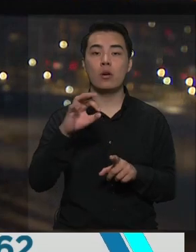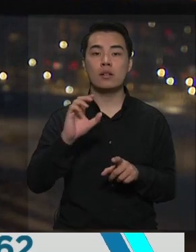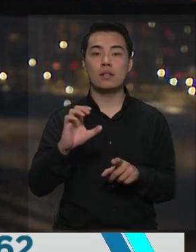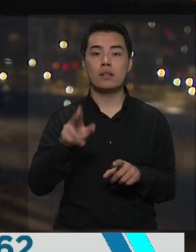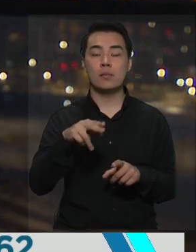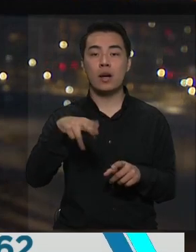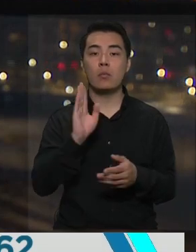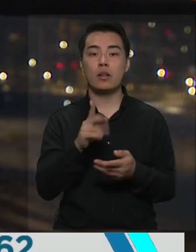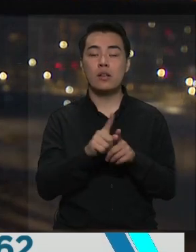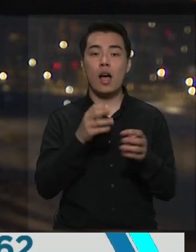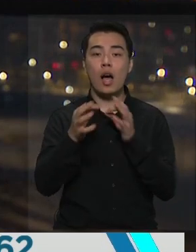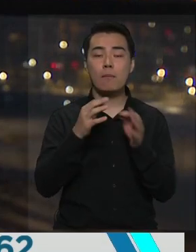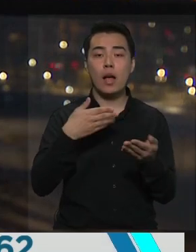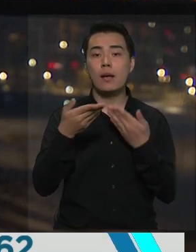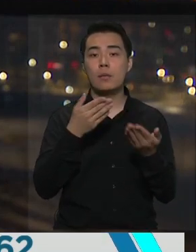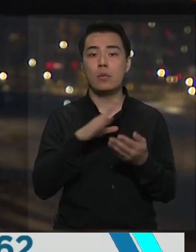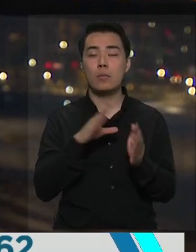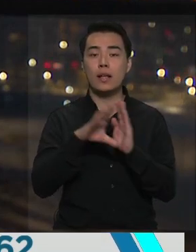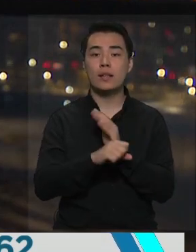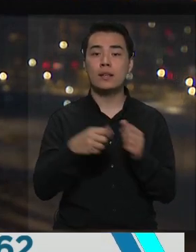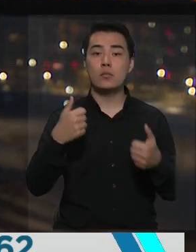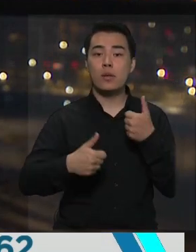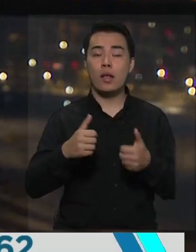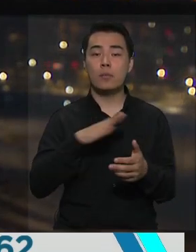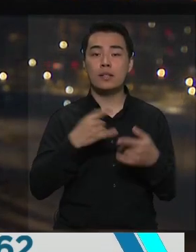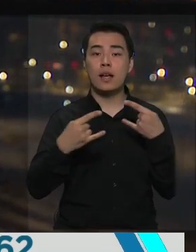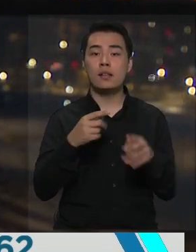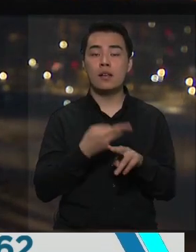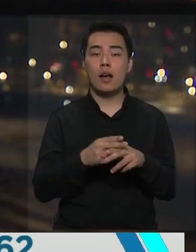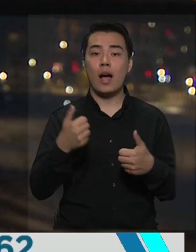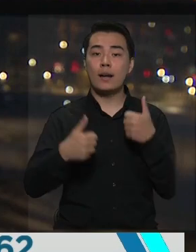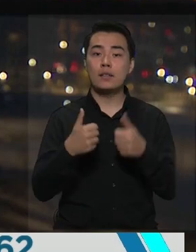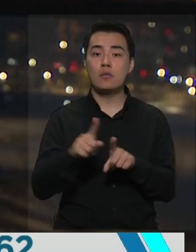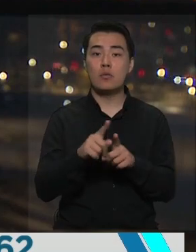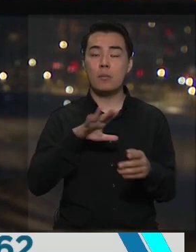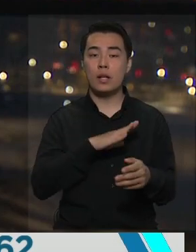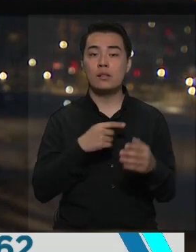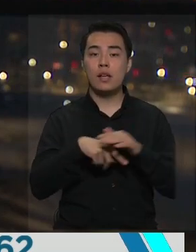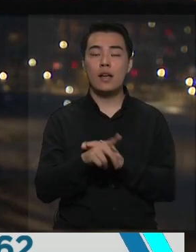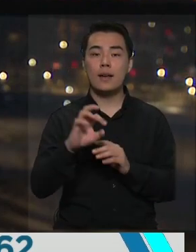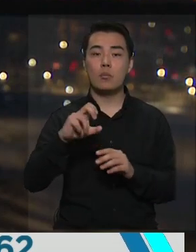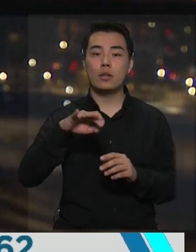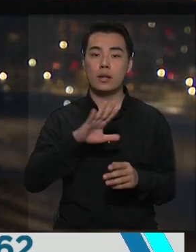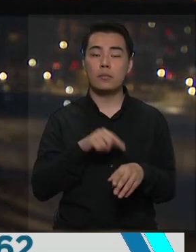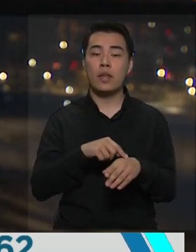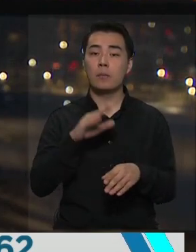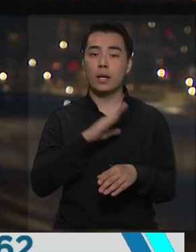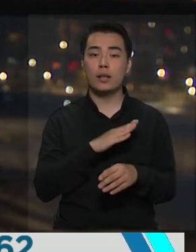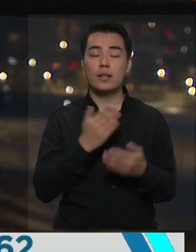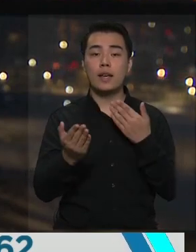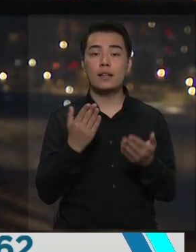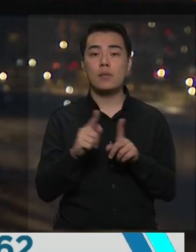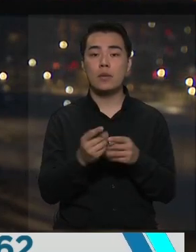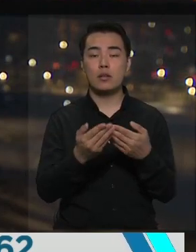общество бурно обсуждало последние теледебаты где участники были очень активные даже порой эмоциональны и если